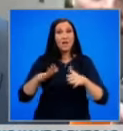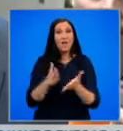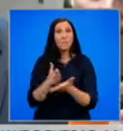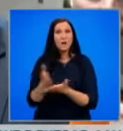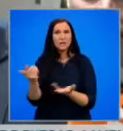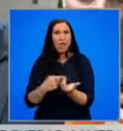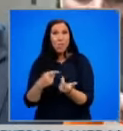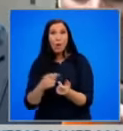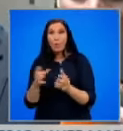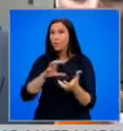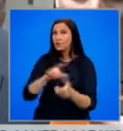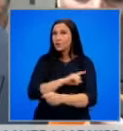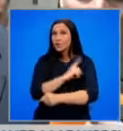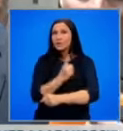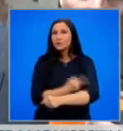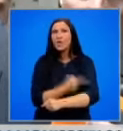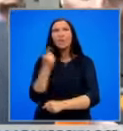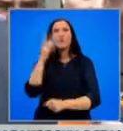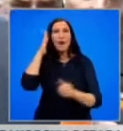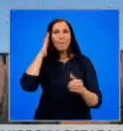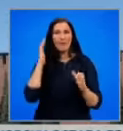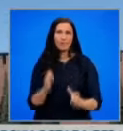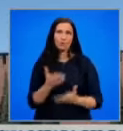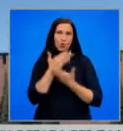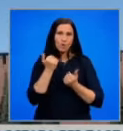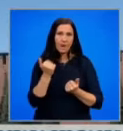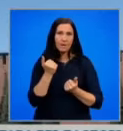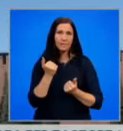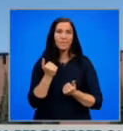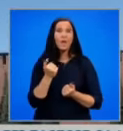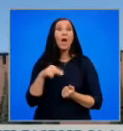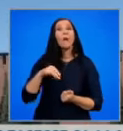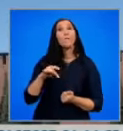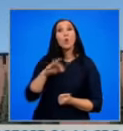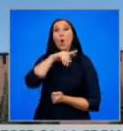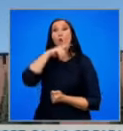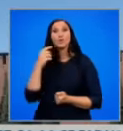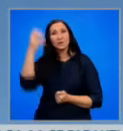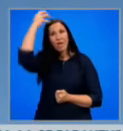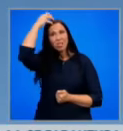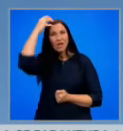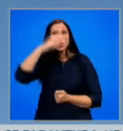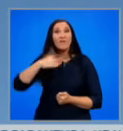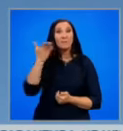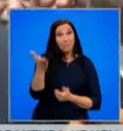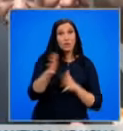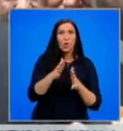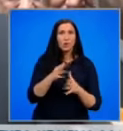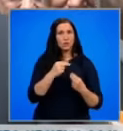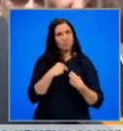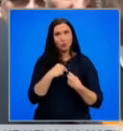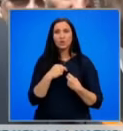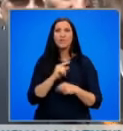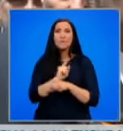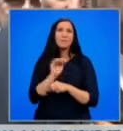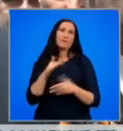някои от политическите сили, да това правителство да го няма. Руската държава и техните хора съм сигурен, че в момента биха се радвали някое